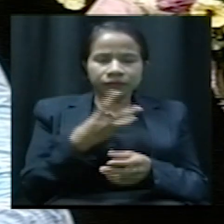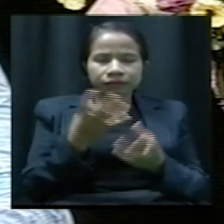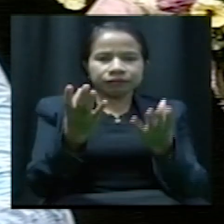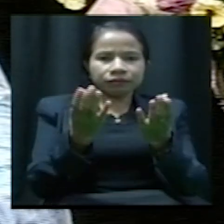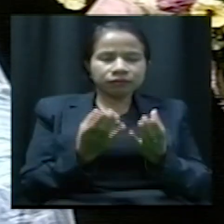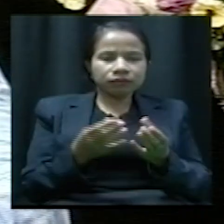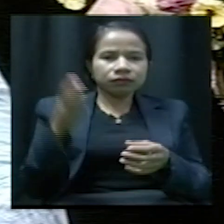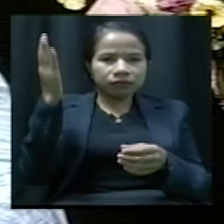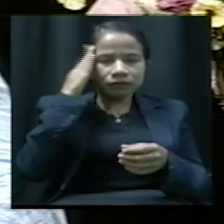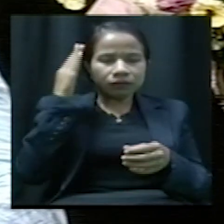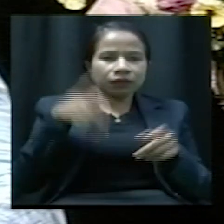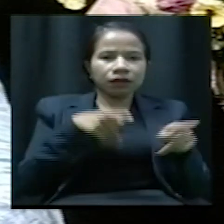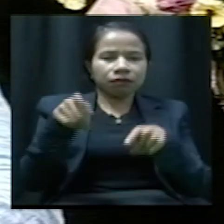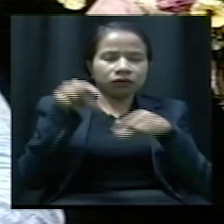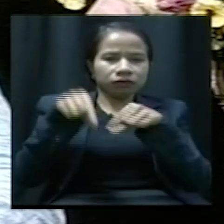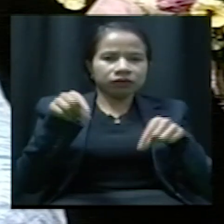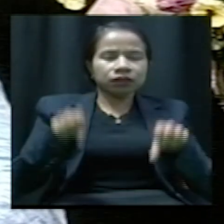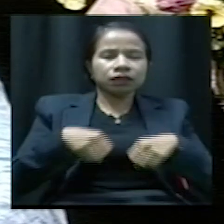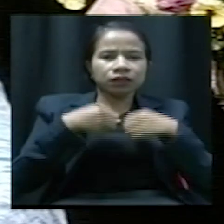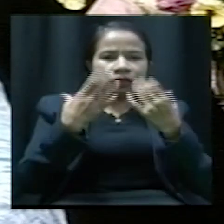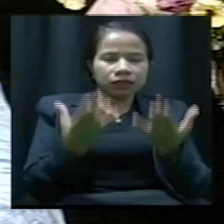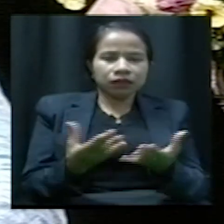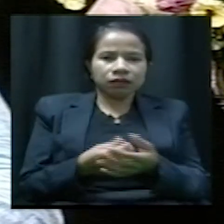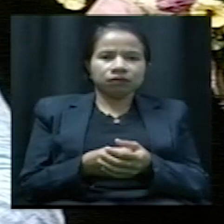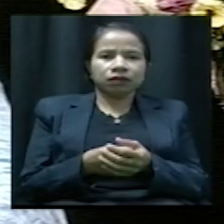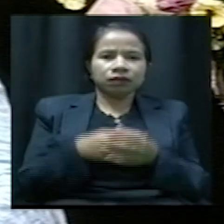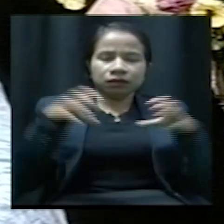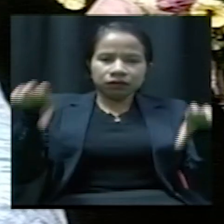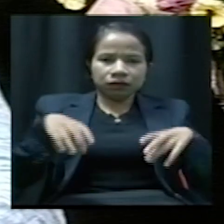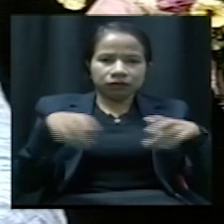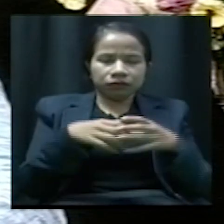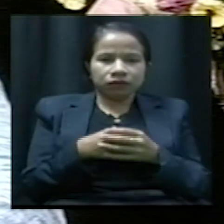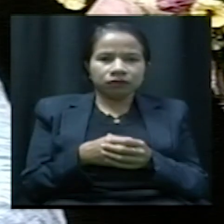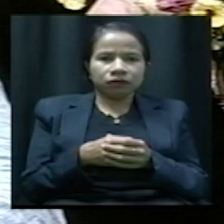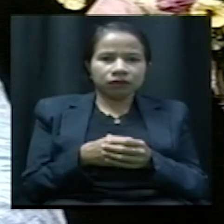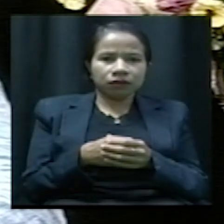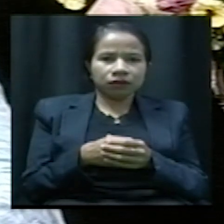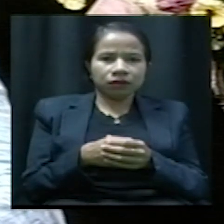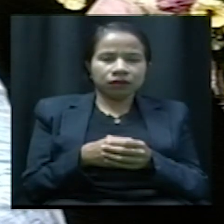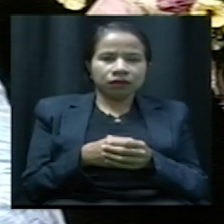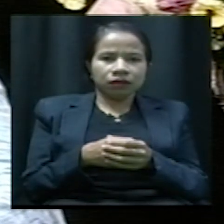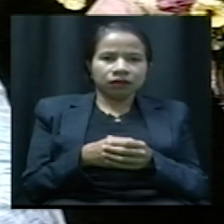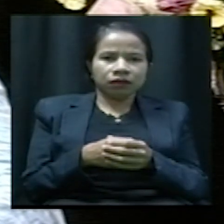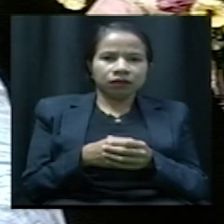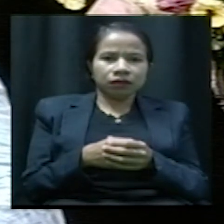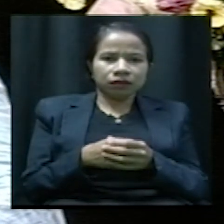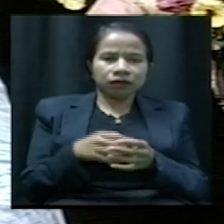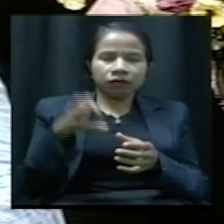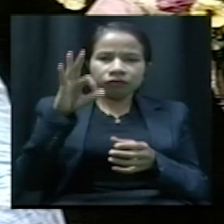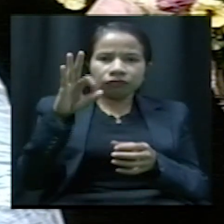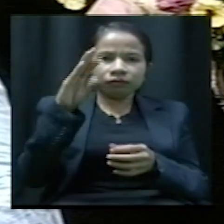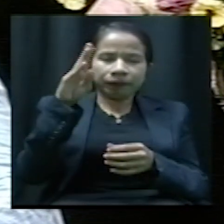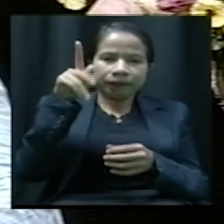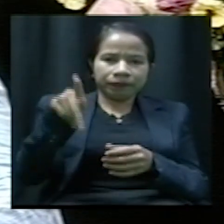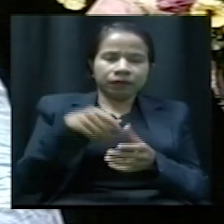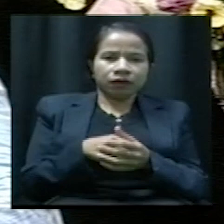sakat hatin ma jumen se mo defisiensi hira mak agora sibisu iha ya funsong publiko antong usi